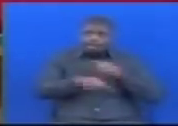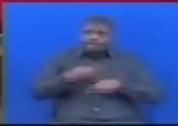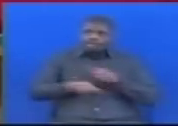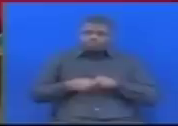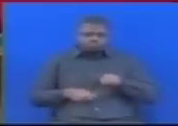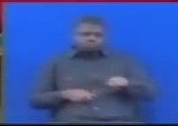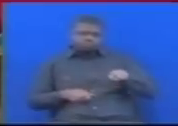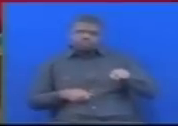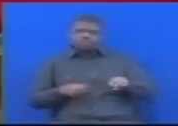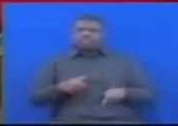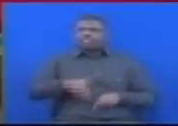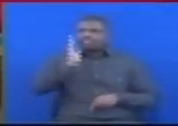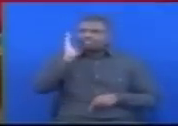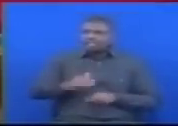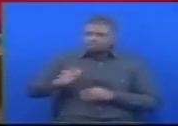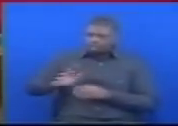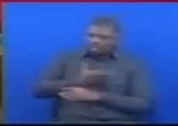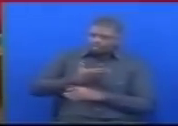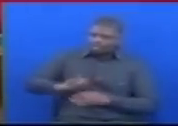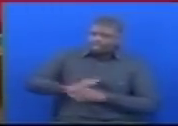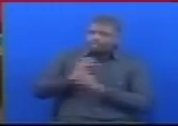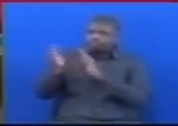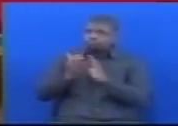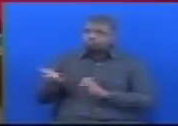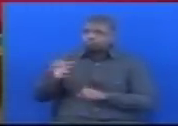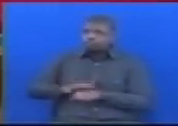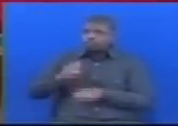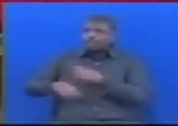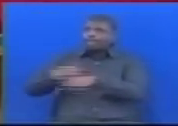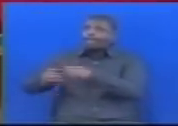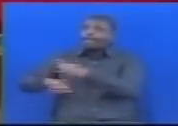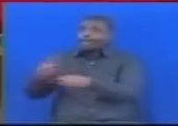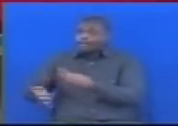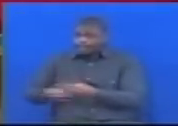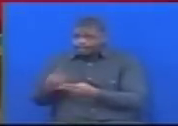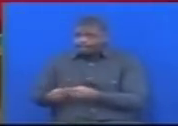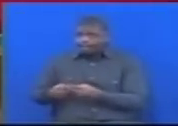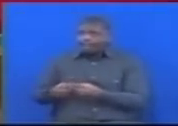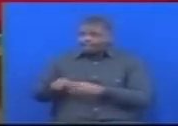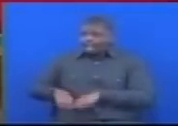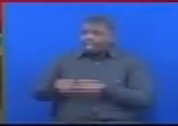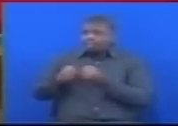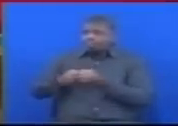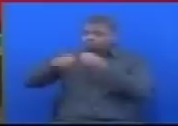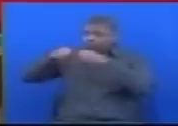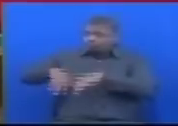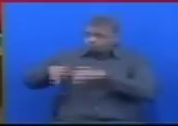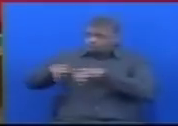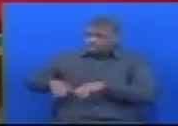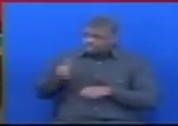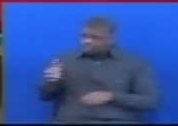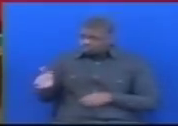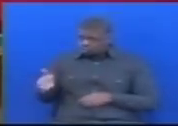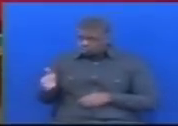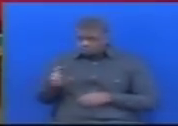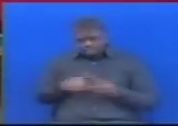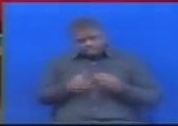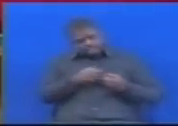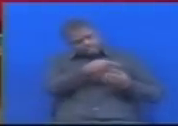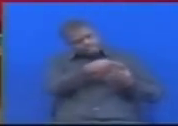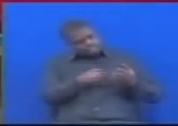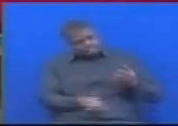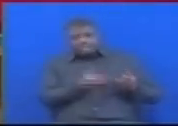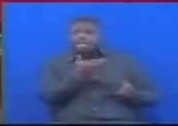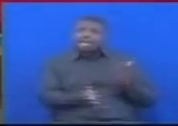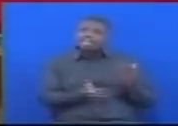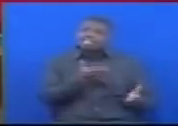Spika, serikali itaendelea kukarabati miundombinu iliyoharibiwa na mvua hizo kwa kata za Kinungu, Nguvu Moja, Mwambashimba na Bukoko kwa